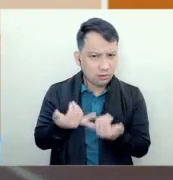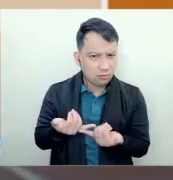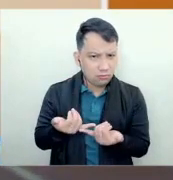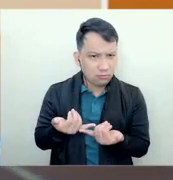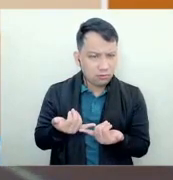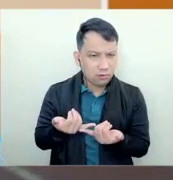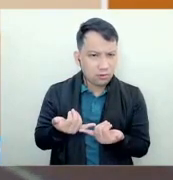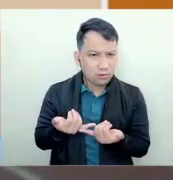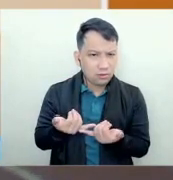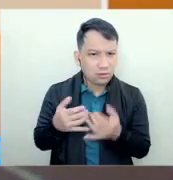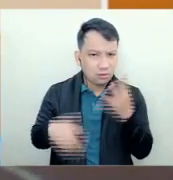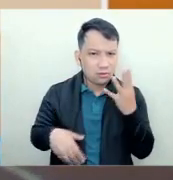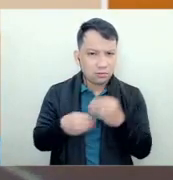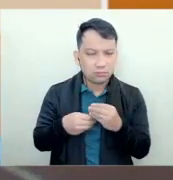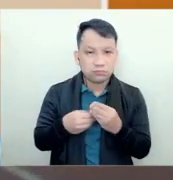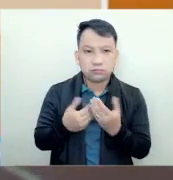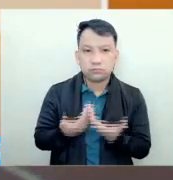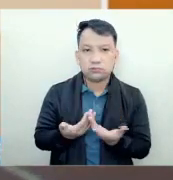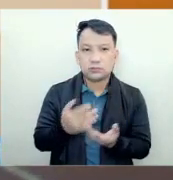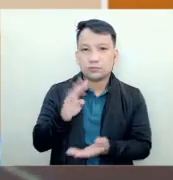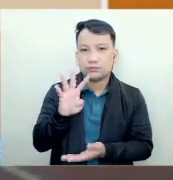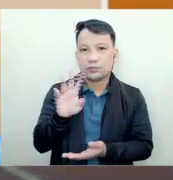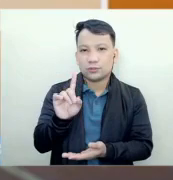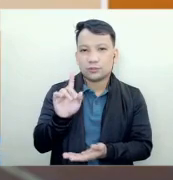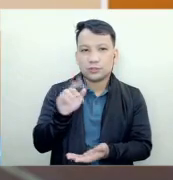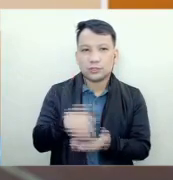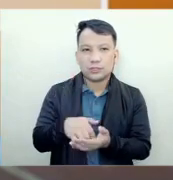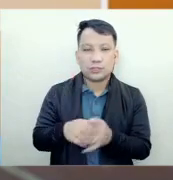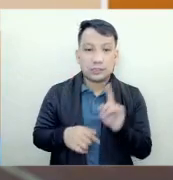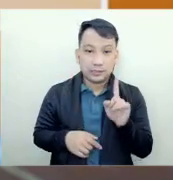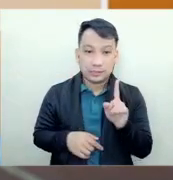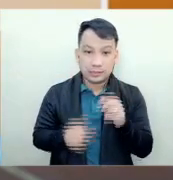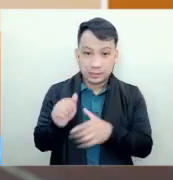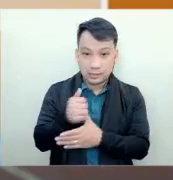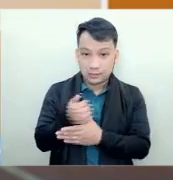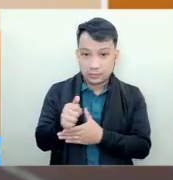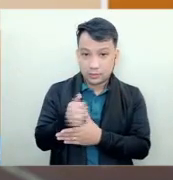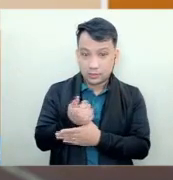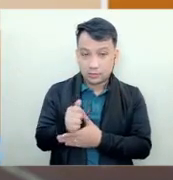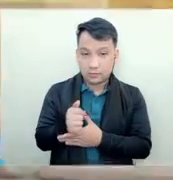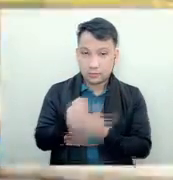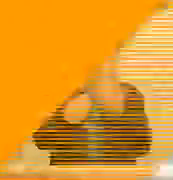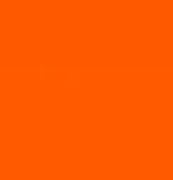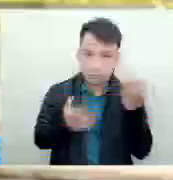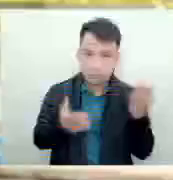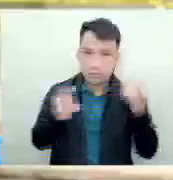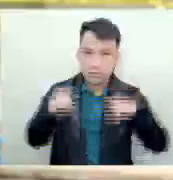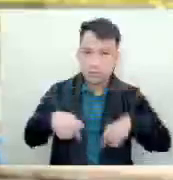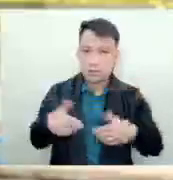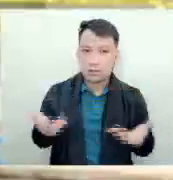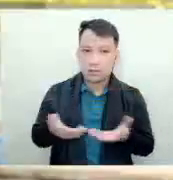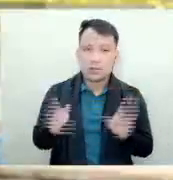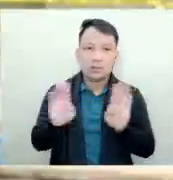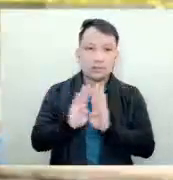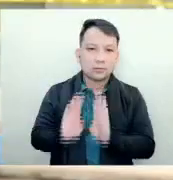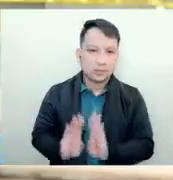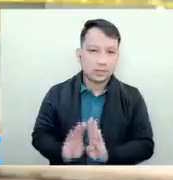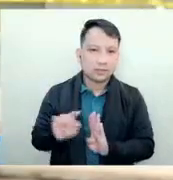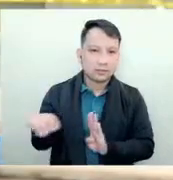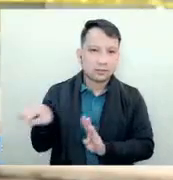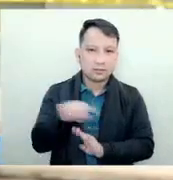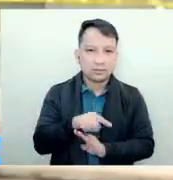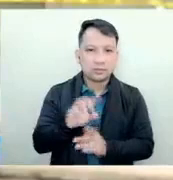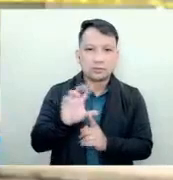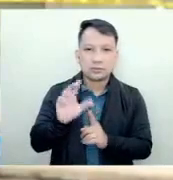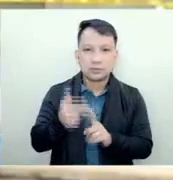ay pumalo na ito sa 41 daily cases average. Paolo, simula naman ngayong araw ay sarado itong kanilang City Hall